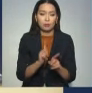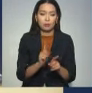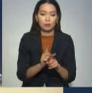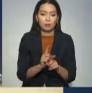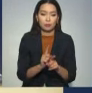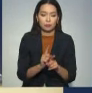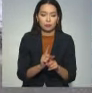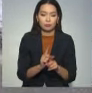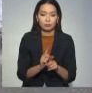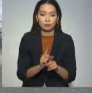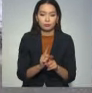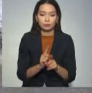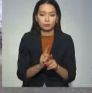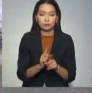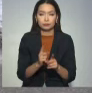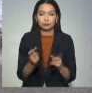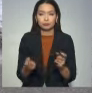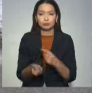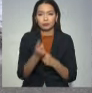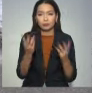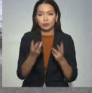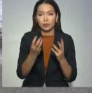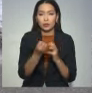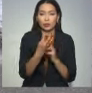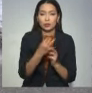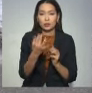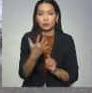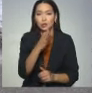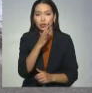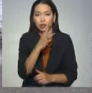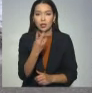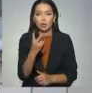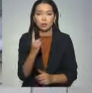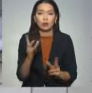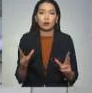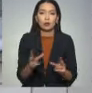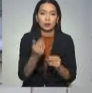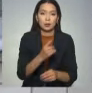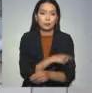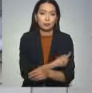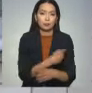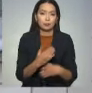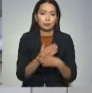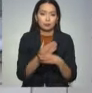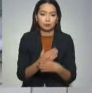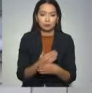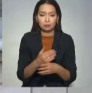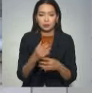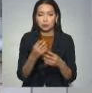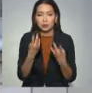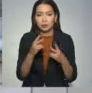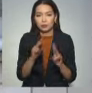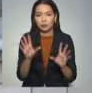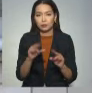бауырын табалмаған. Ал 14 және 5 жастағы екі бүлдіршін аман қалды. Оларға медициналық көмектің қажеті болмаған. Қазір екі